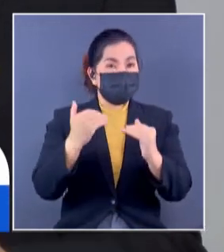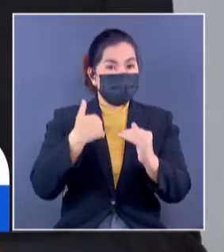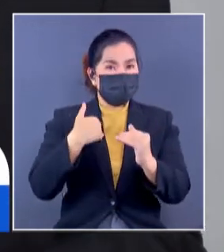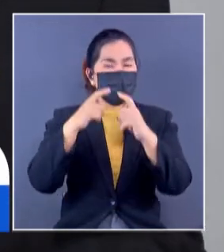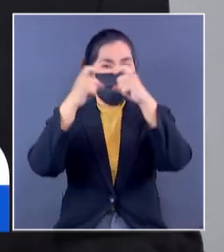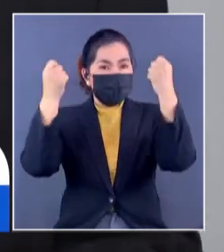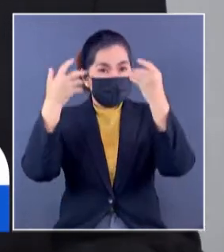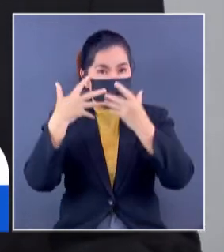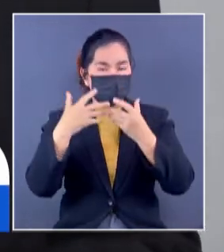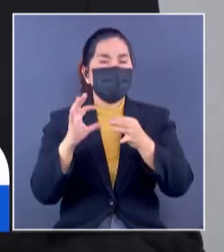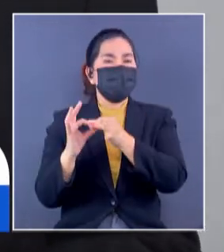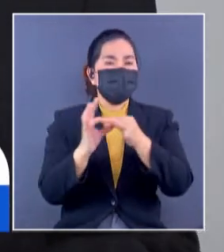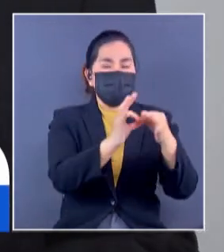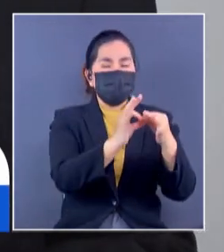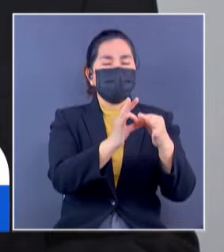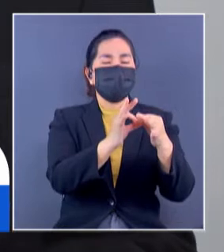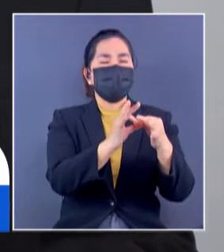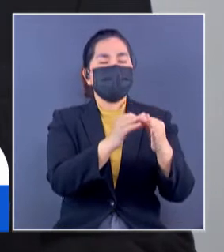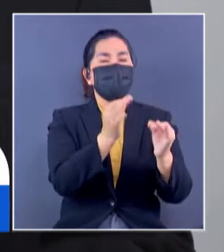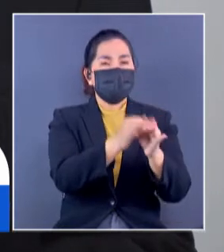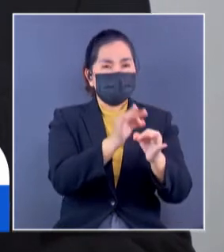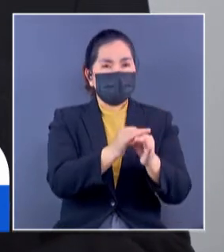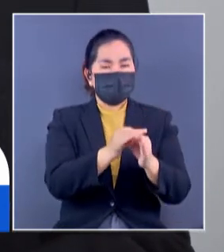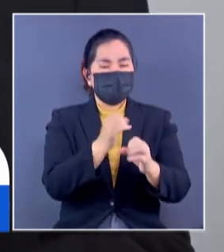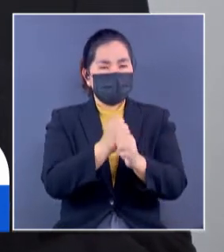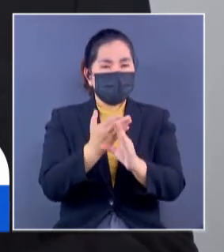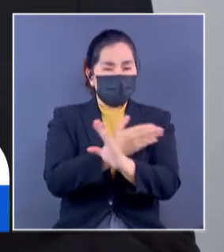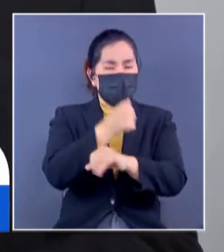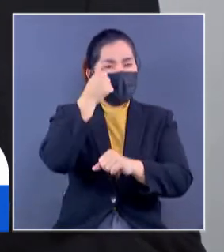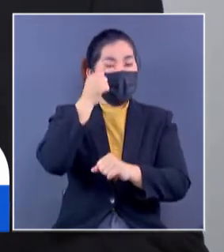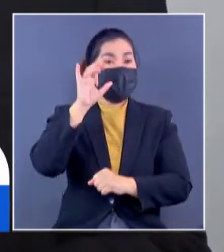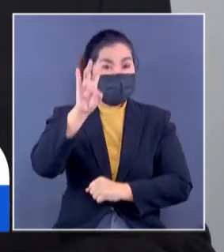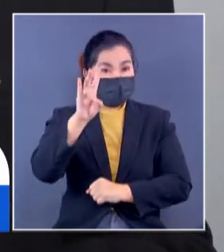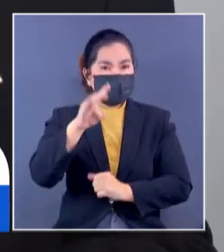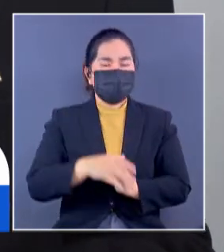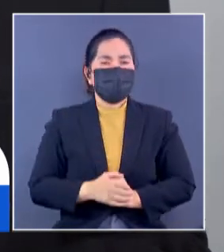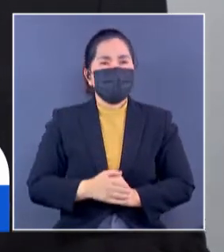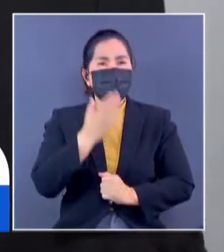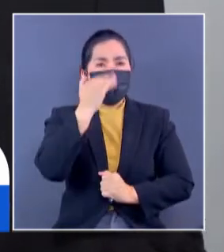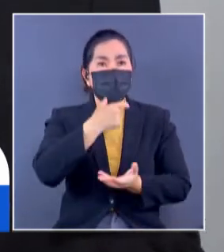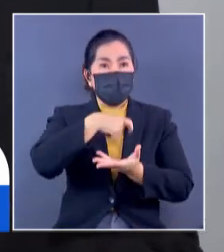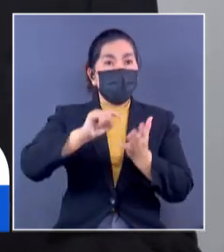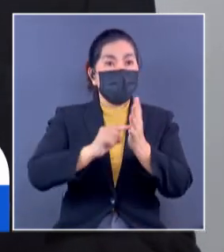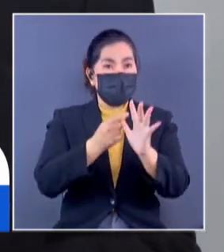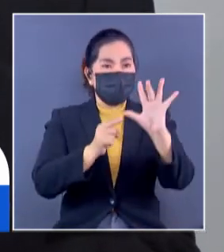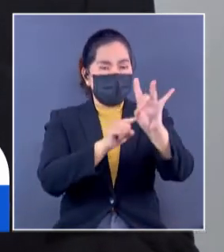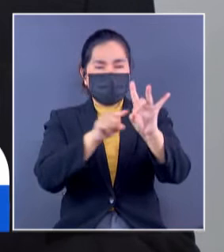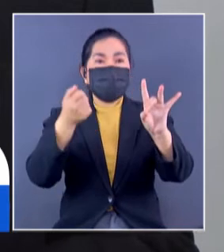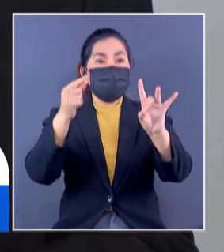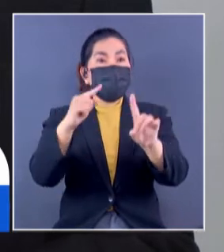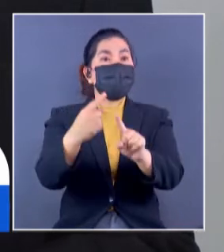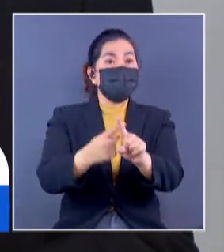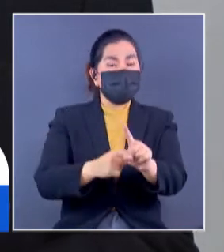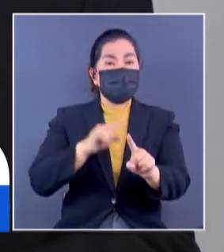น2ให้ไปดำเนินการก่อน7วันก็คือเราจะจ่ายวันที่8ถึงวันที่เราจะโอนวันที่8ถึงวันที่11สิงห